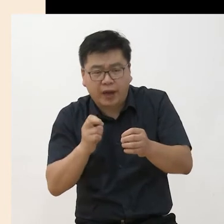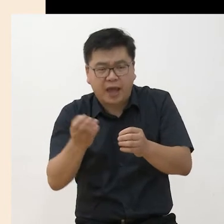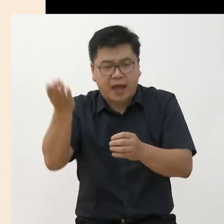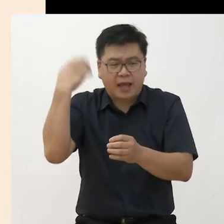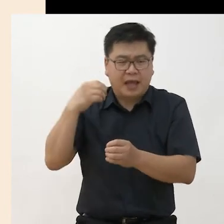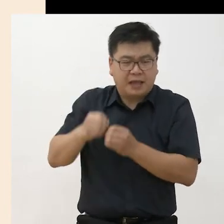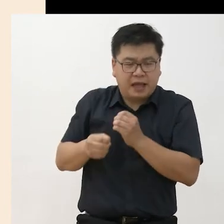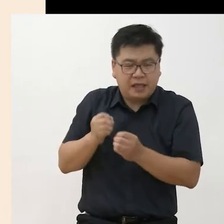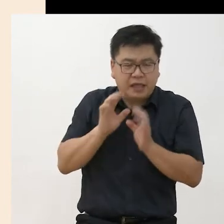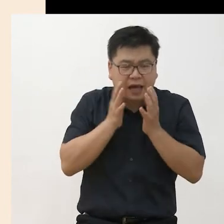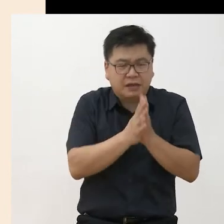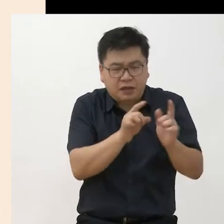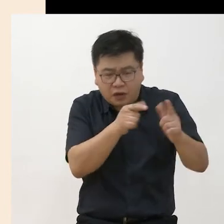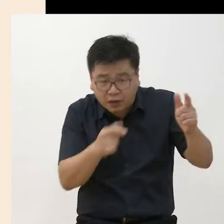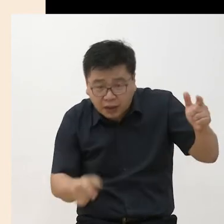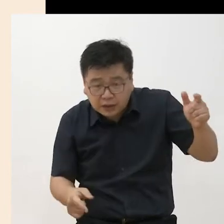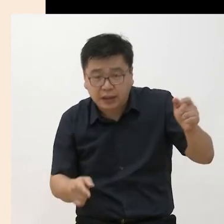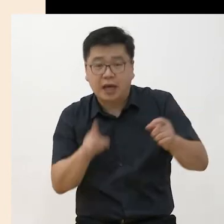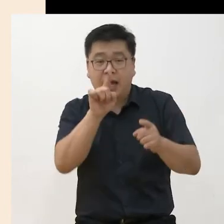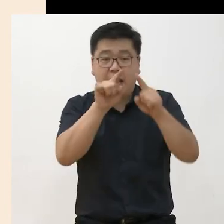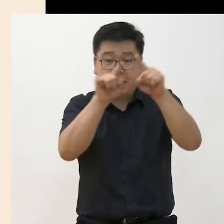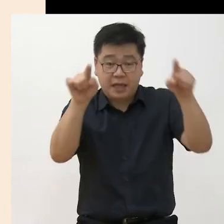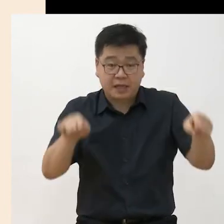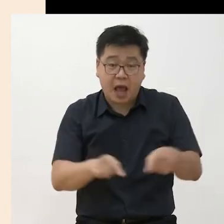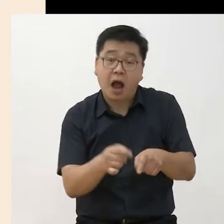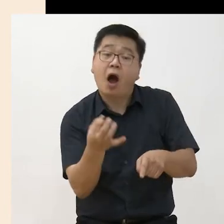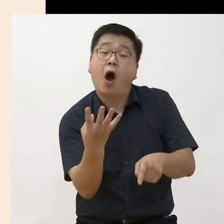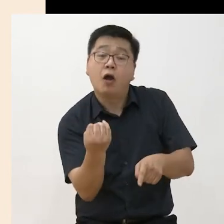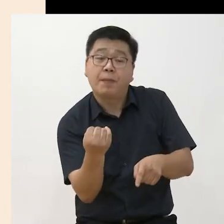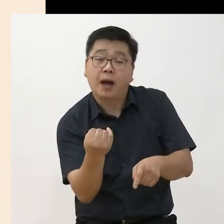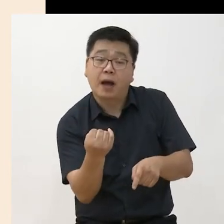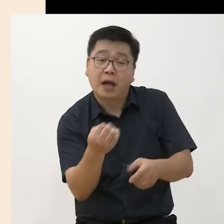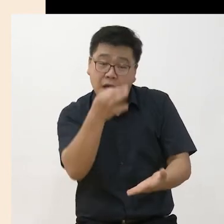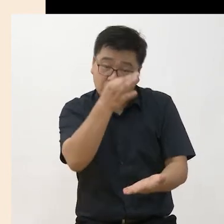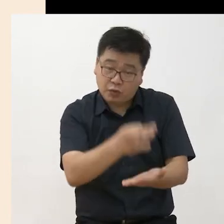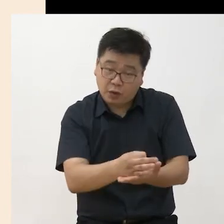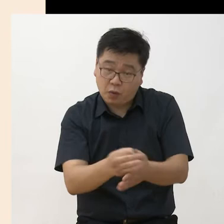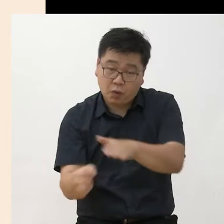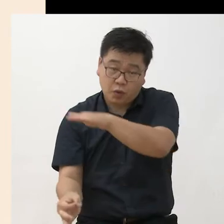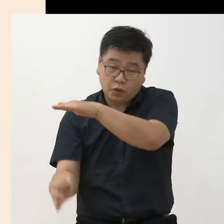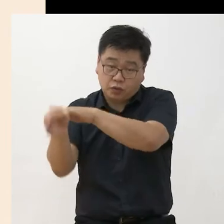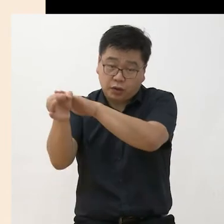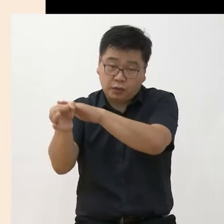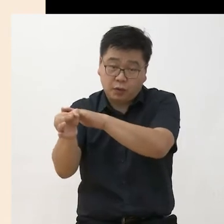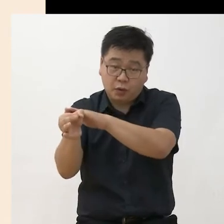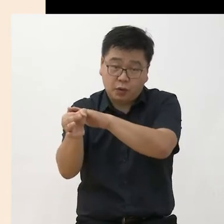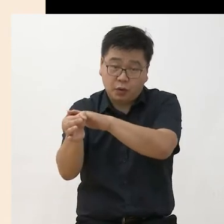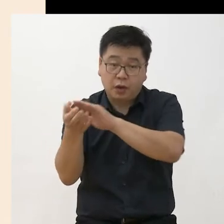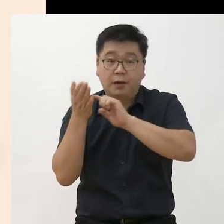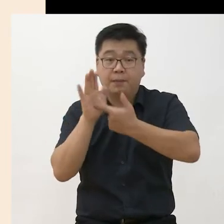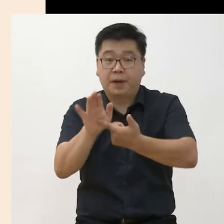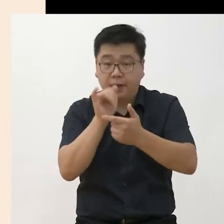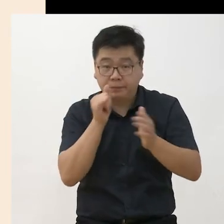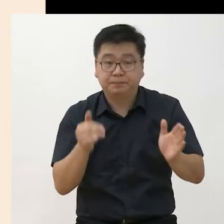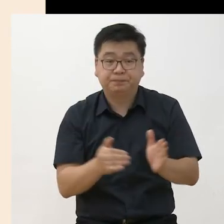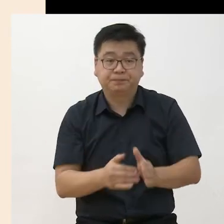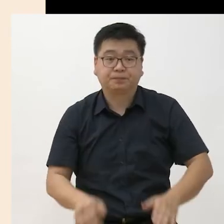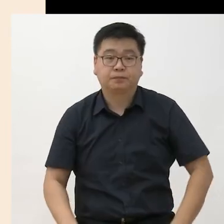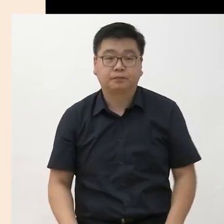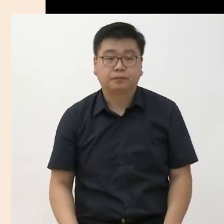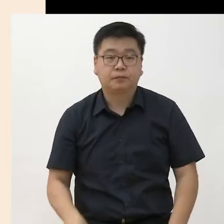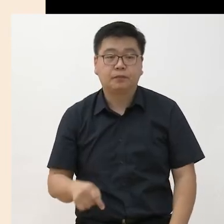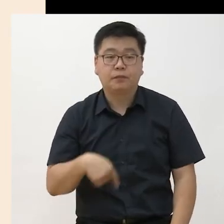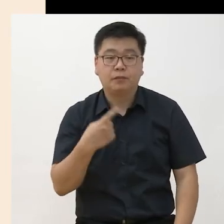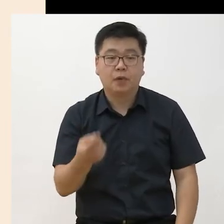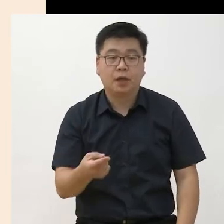그런 원고료의 평균 단가와 최저 최고 단가를 표시한 내용입니다. 참고해 주시면 되겠습니다. 네,